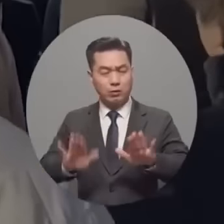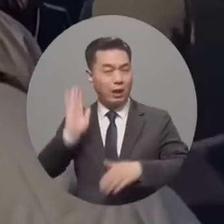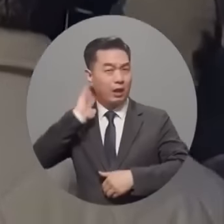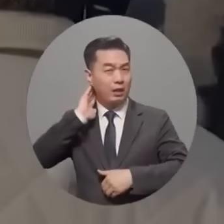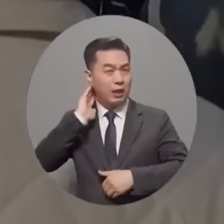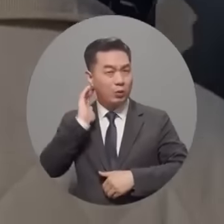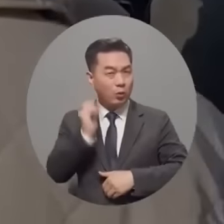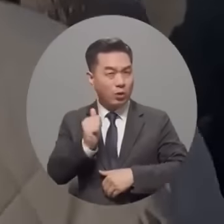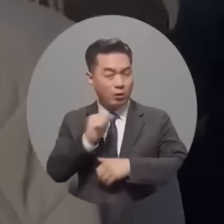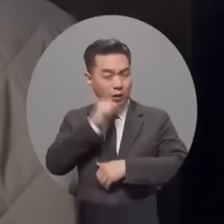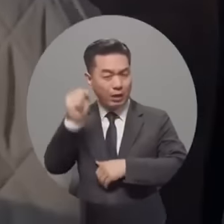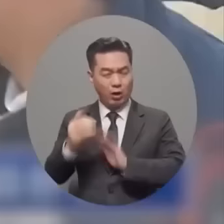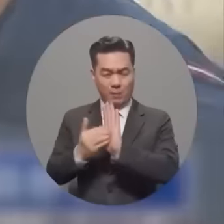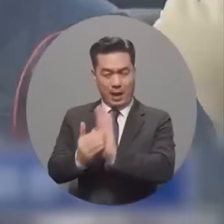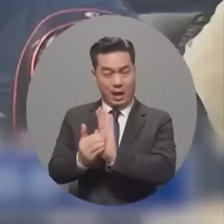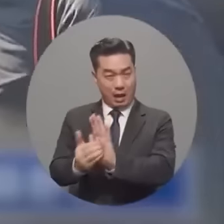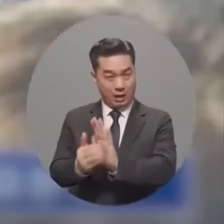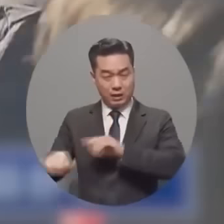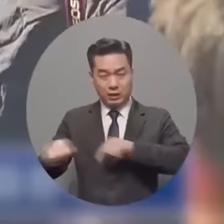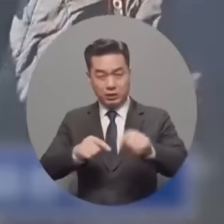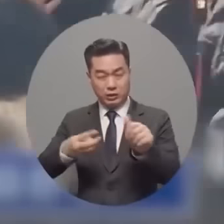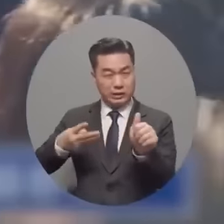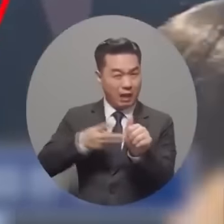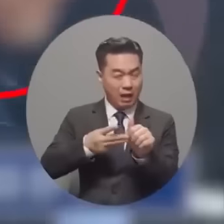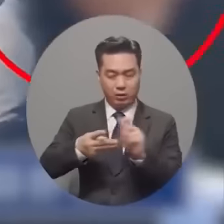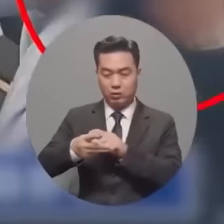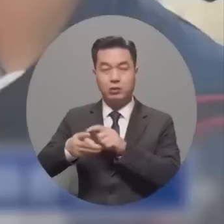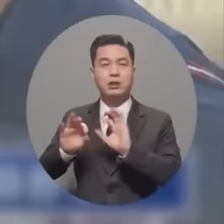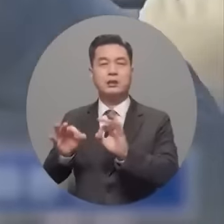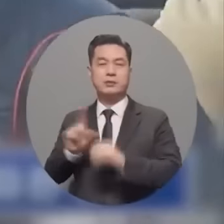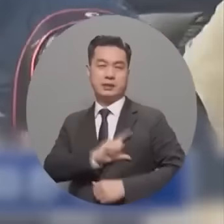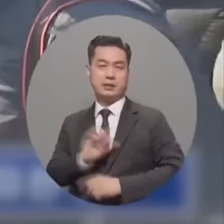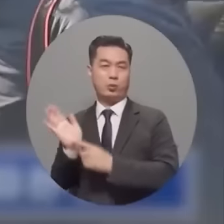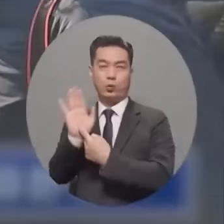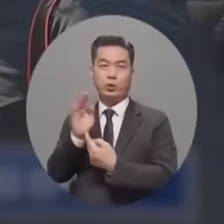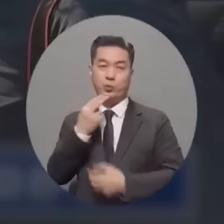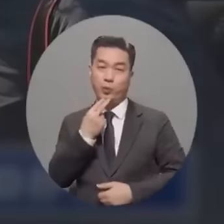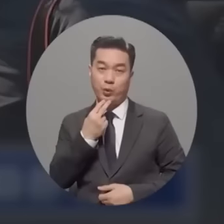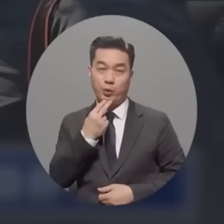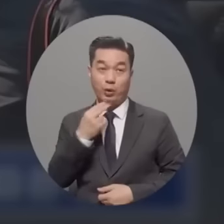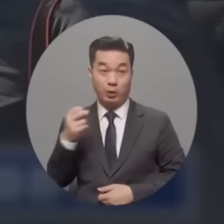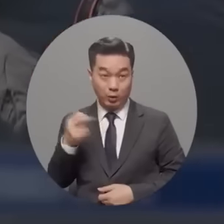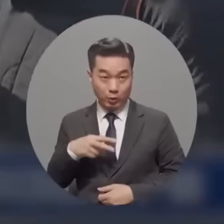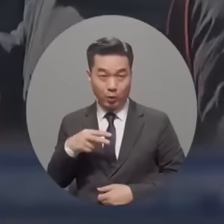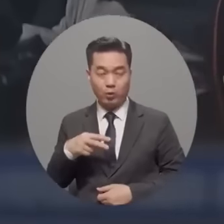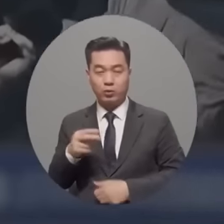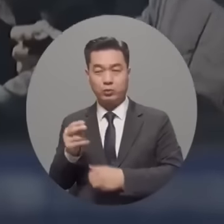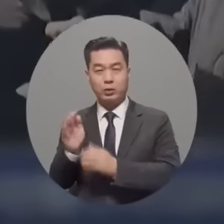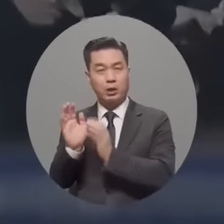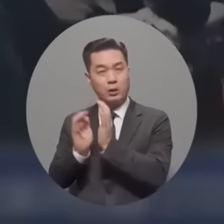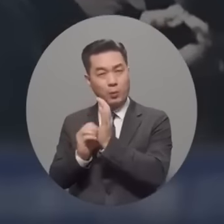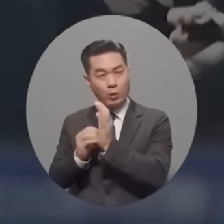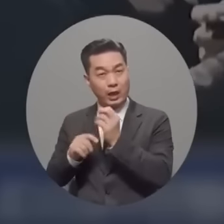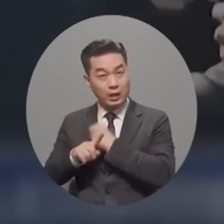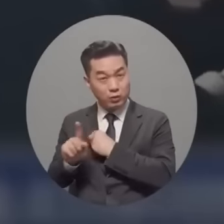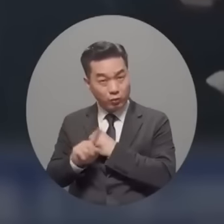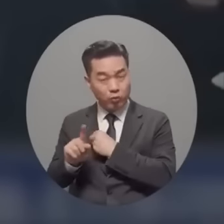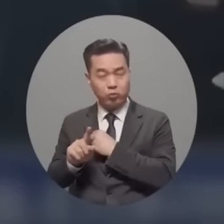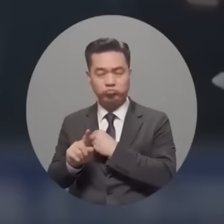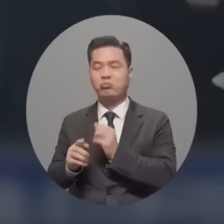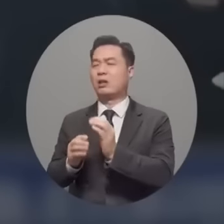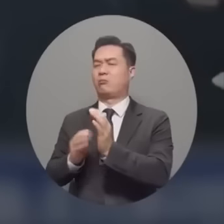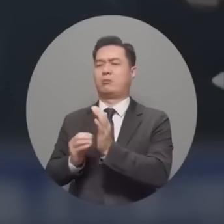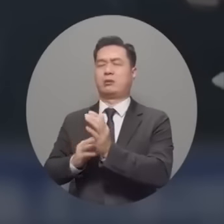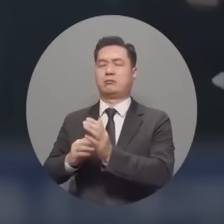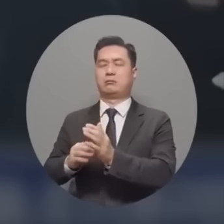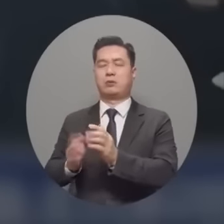되는 걸 막겠다며 정치 테러를 저지른 김 씨의 이름은 공개되지 않았고 그 비공개의 이유도 비공개라고 선을